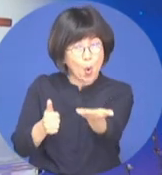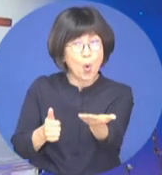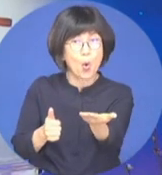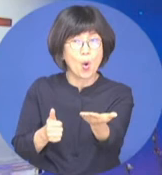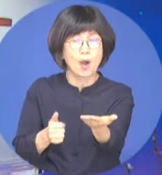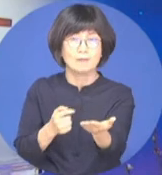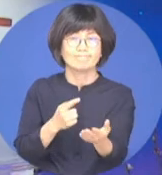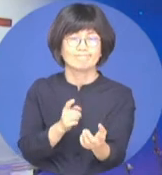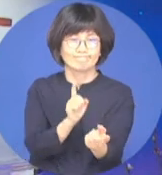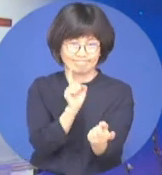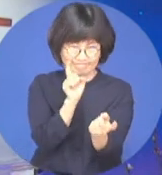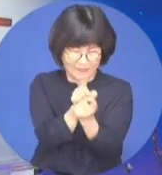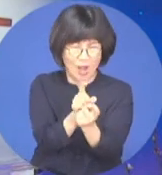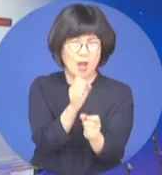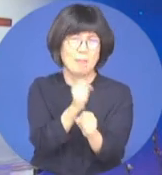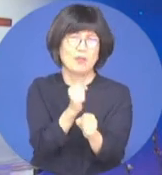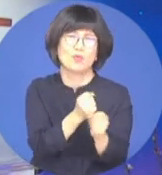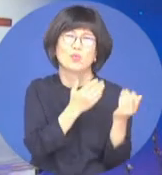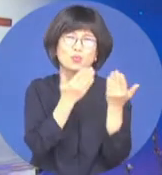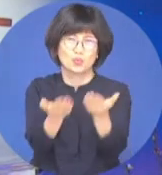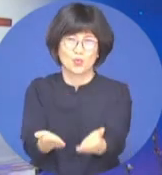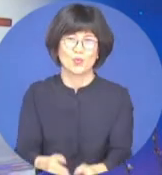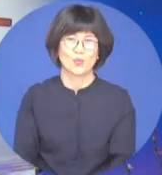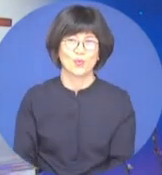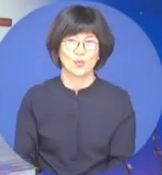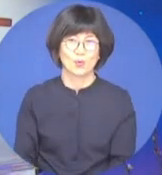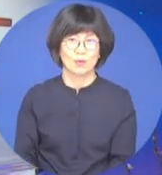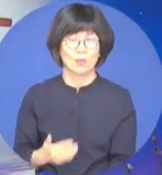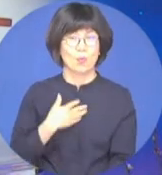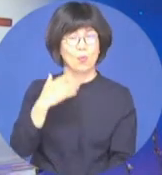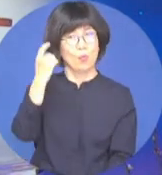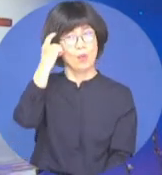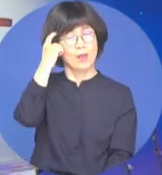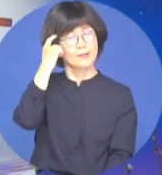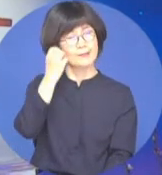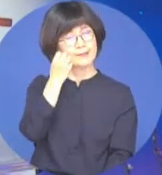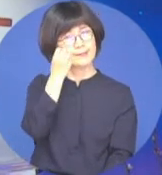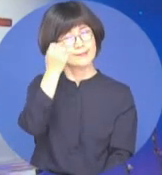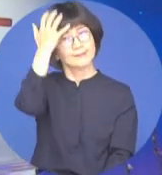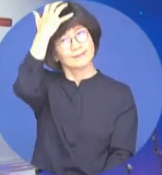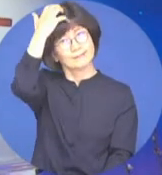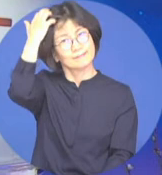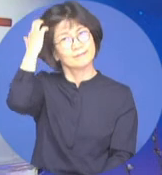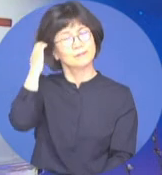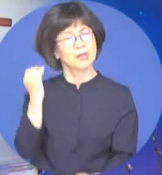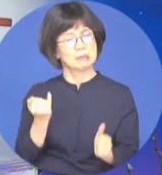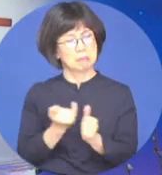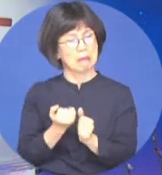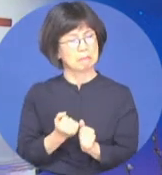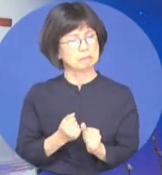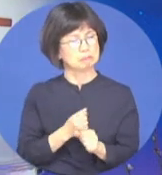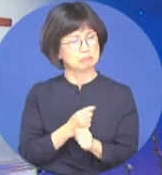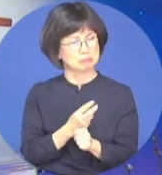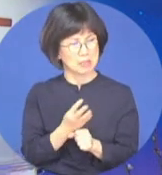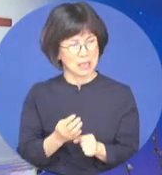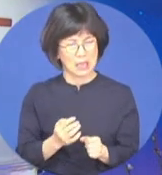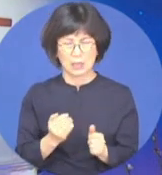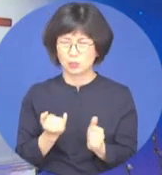맞게 만들어주실 때가 있어요. 아, 우리 아내 왜 그런지 몰라. 왜 그래. 결혼생활 몇 년 했다고. 좀 기다리지.